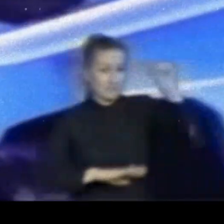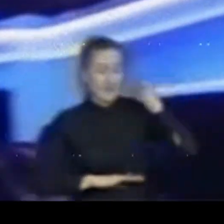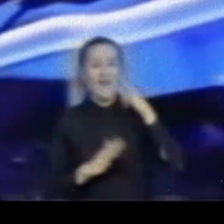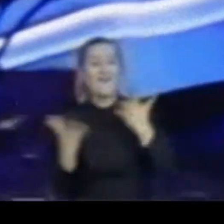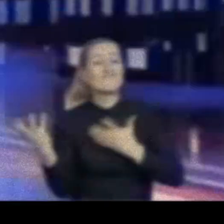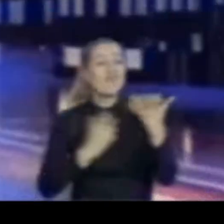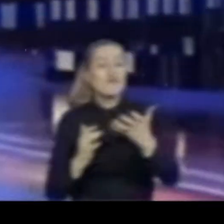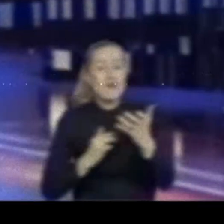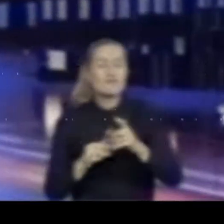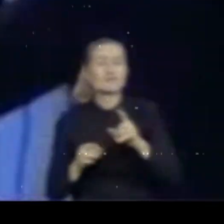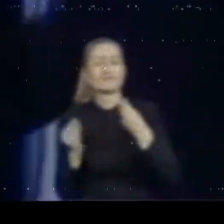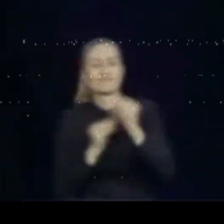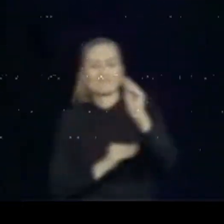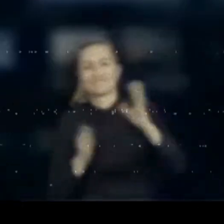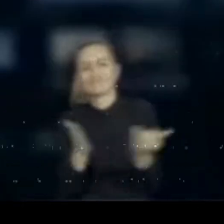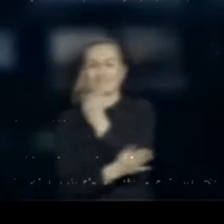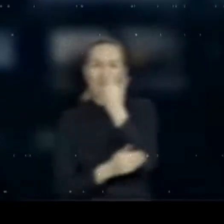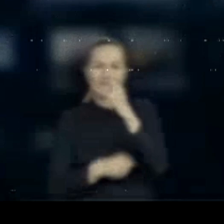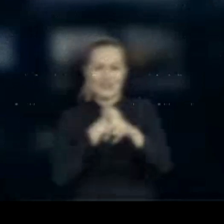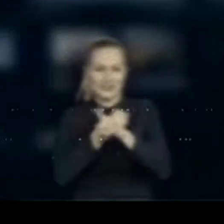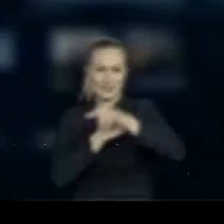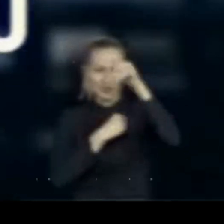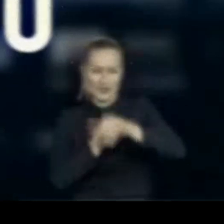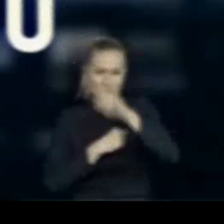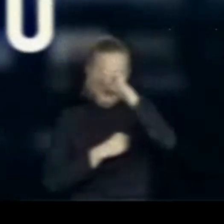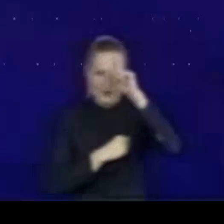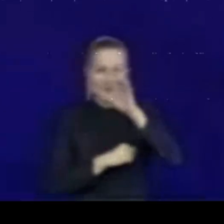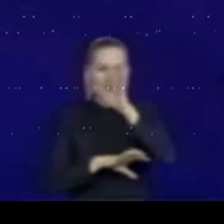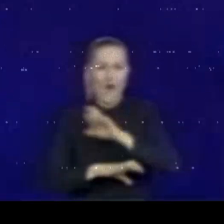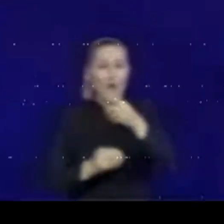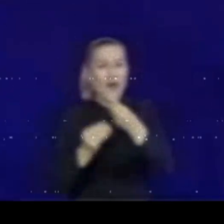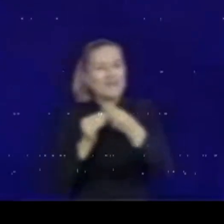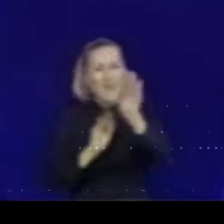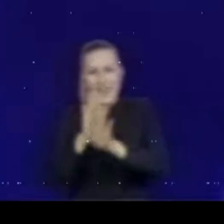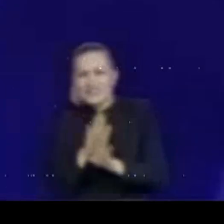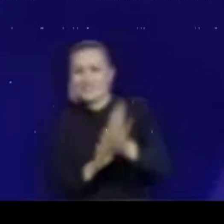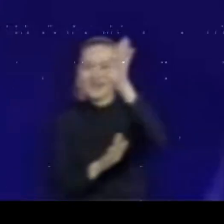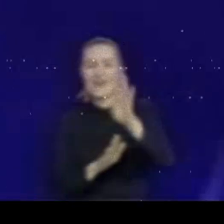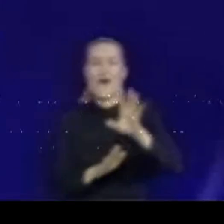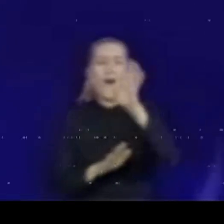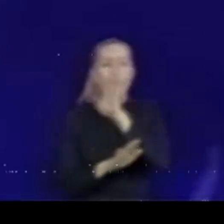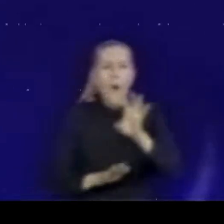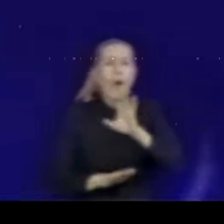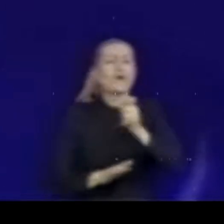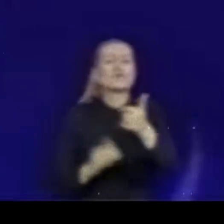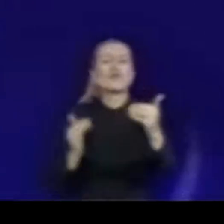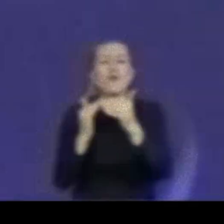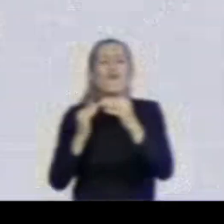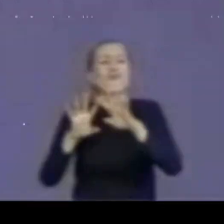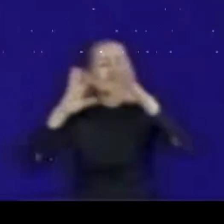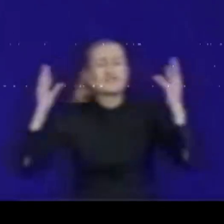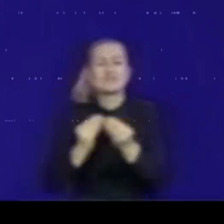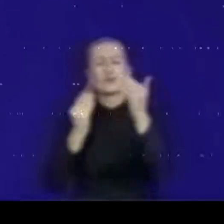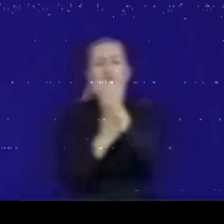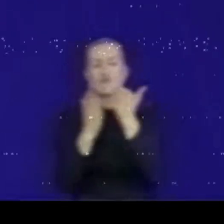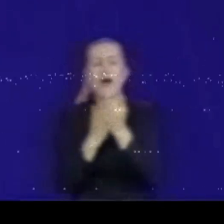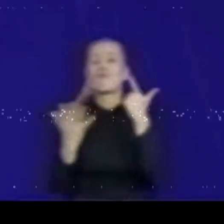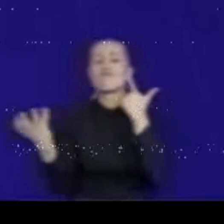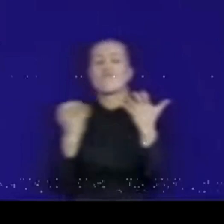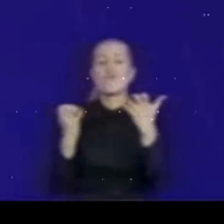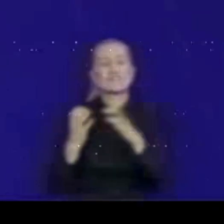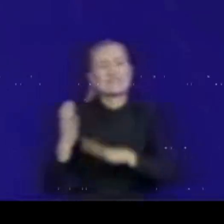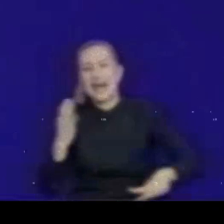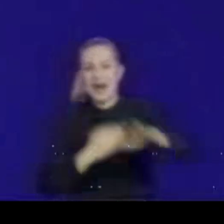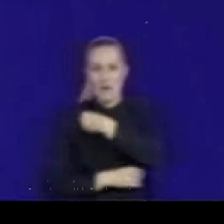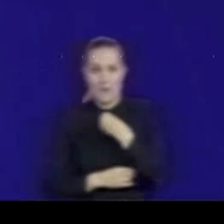Wiadomości zyskały ponad 270 tysięcy widzów. To największy wzrost widowni spośród wszystkich programów informacyjnych w Polsce.